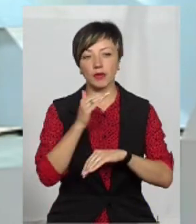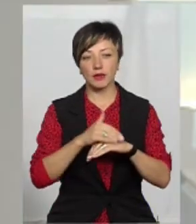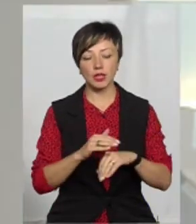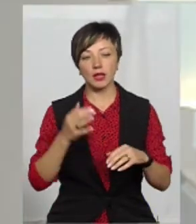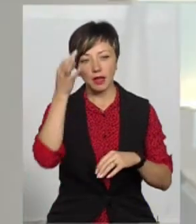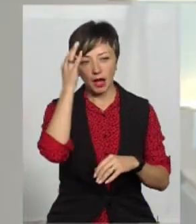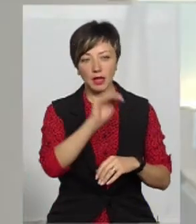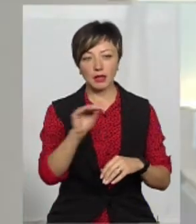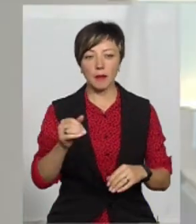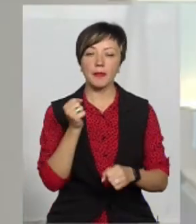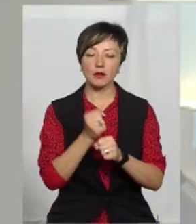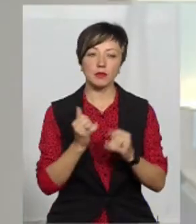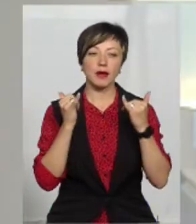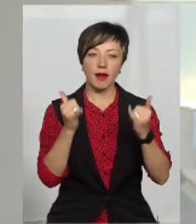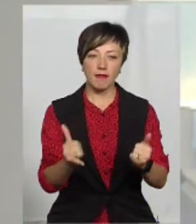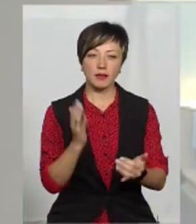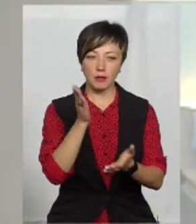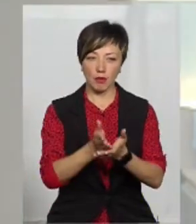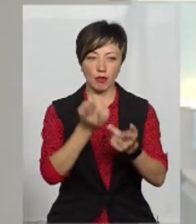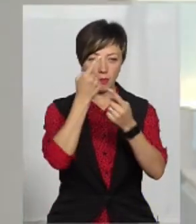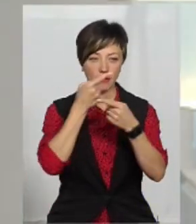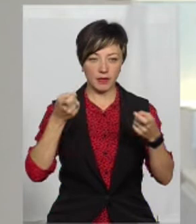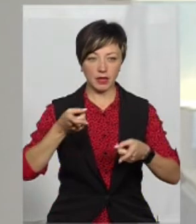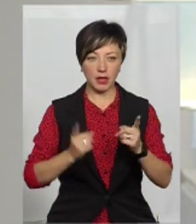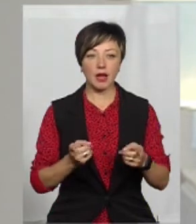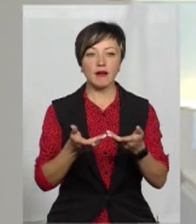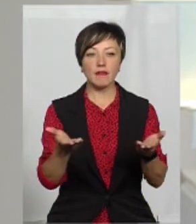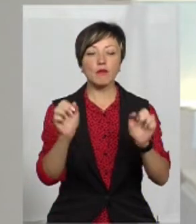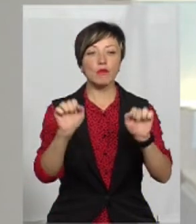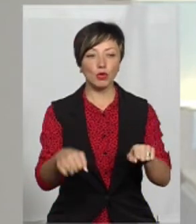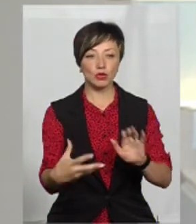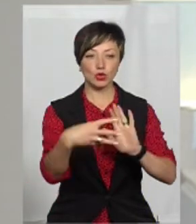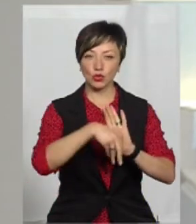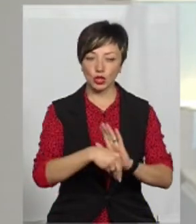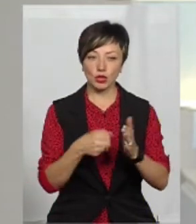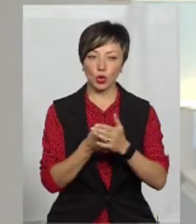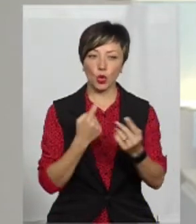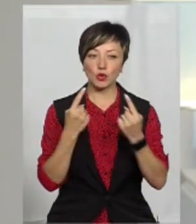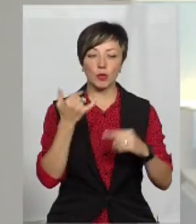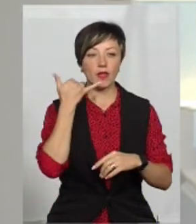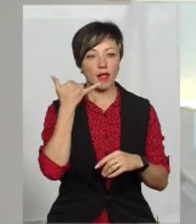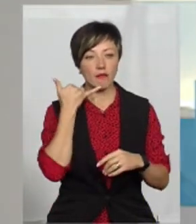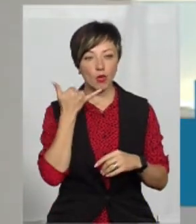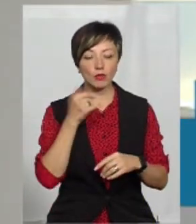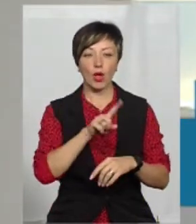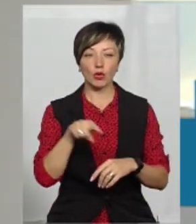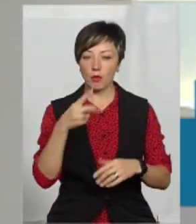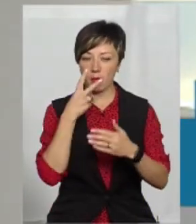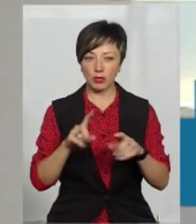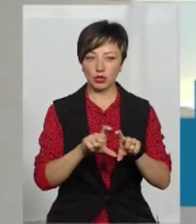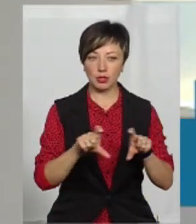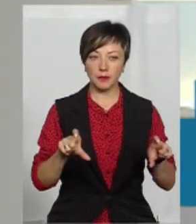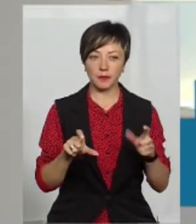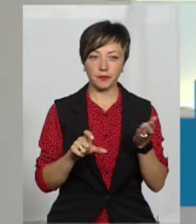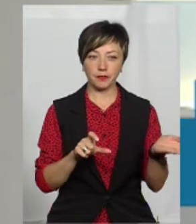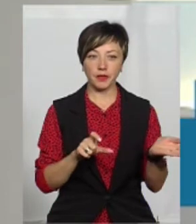Нагадаю нашим глядачам, що ми працюємо для вас наживо, тому ви можете долучитися до розмови телефоном, номер якого бачите